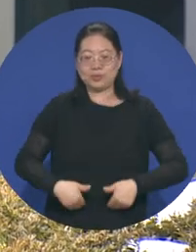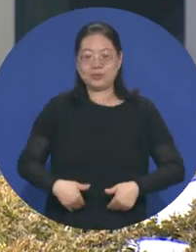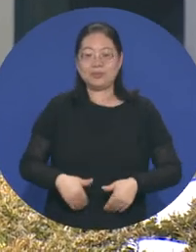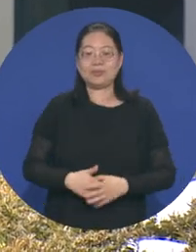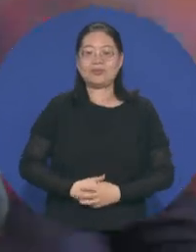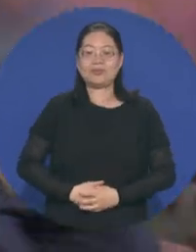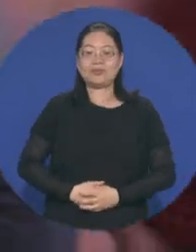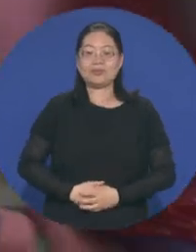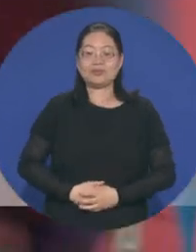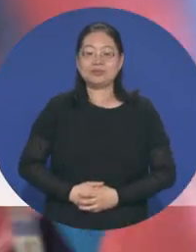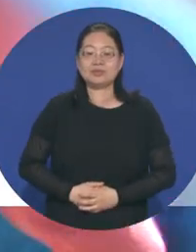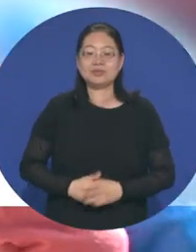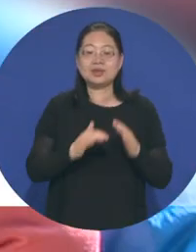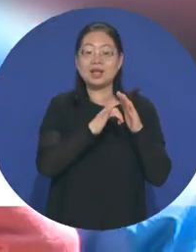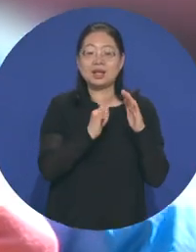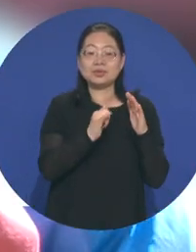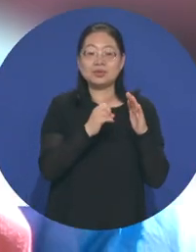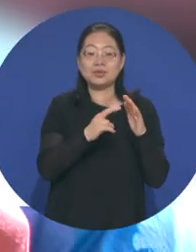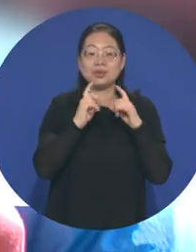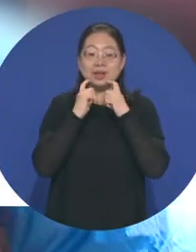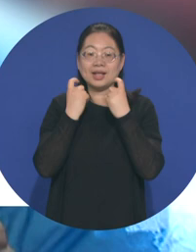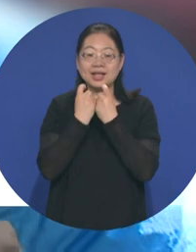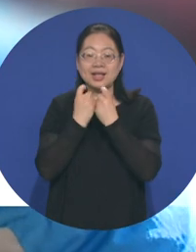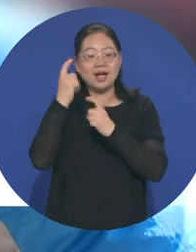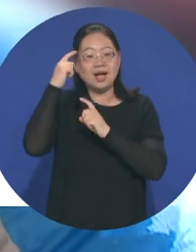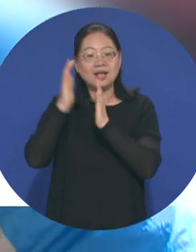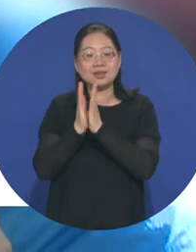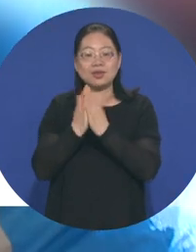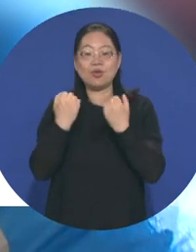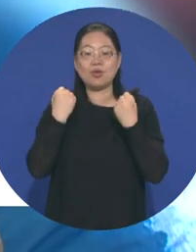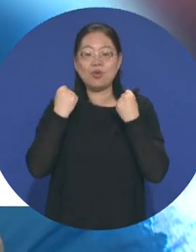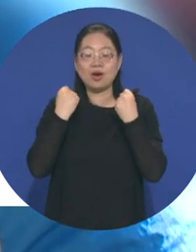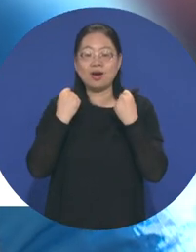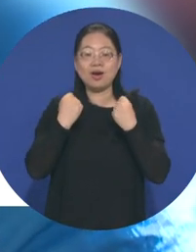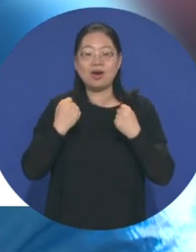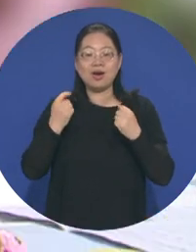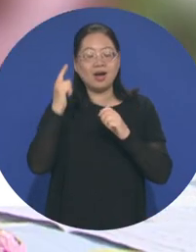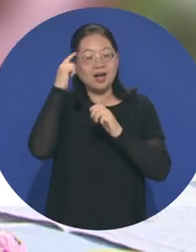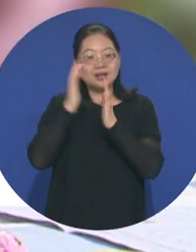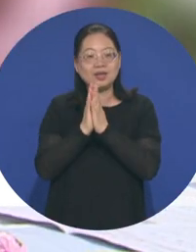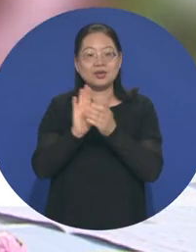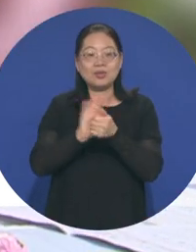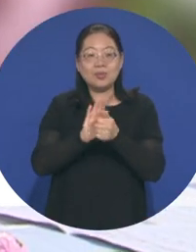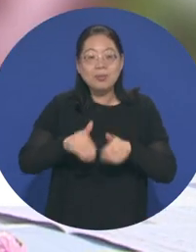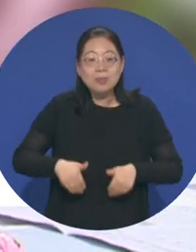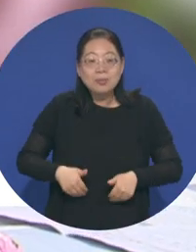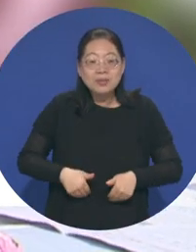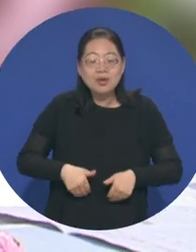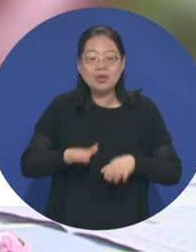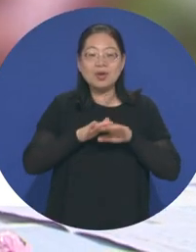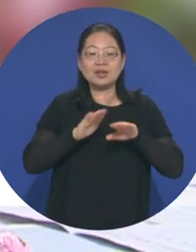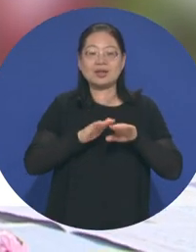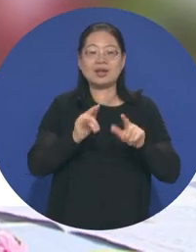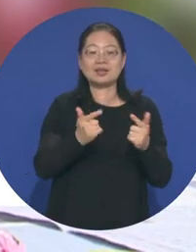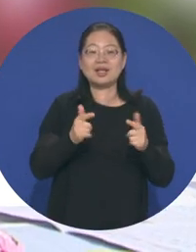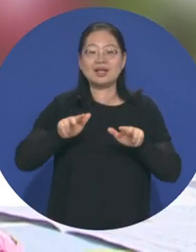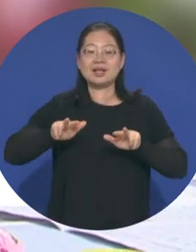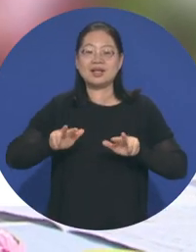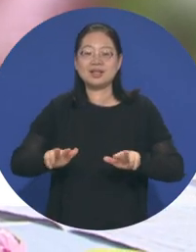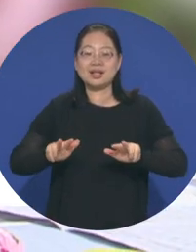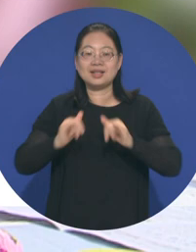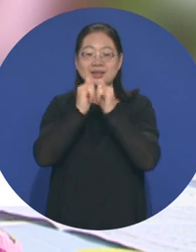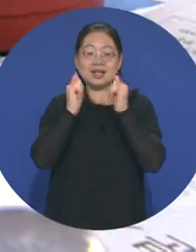평가입니다. 가족이나 개인들이 알아서 건강하고 알아서 돌봄이 필요하면 해결하는 게 아니라